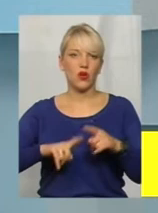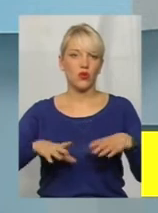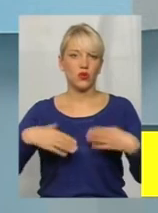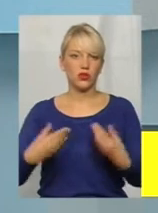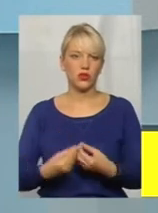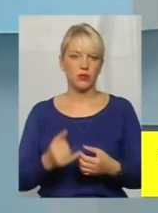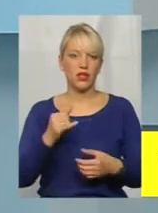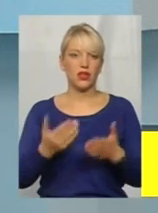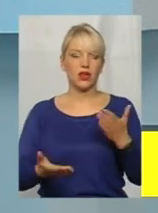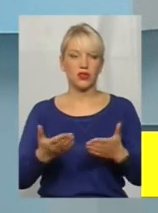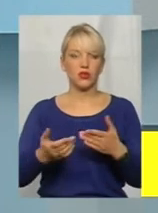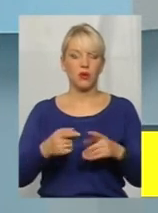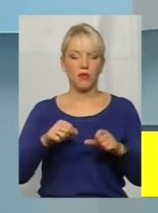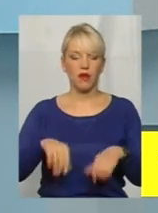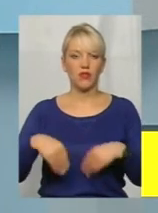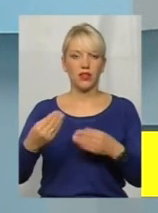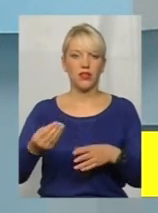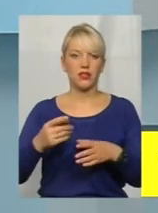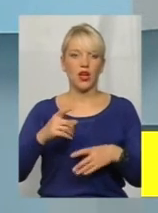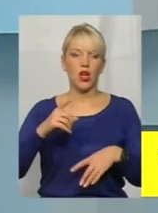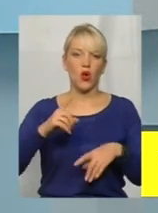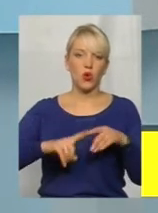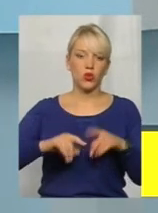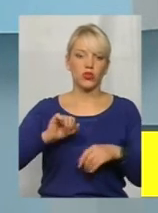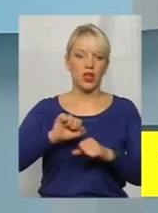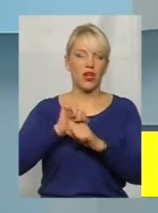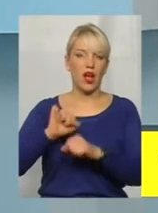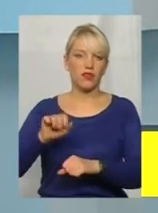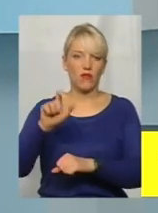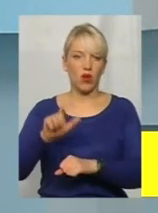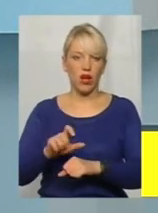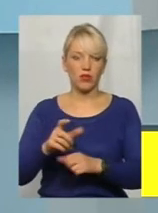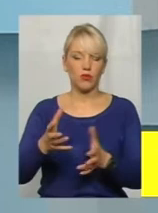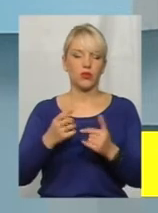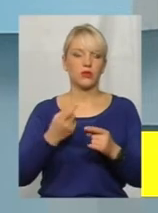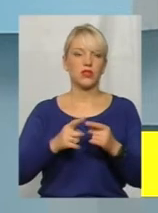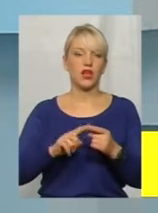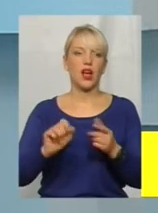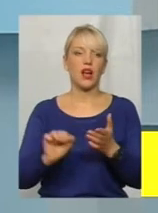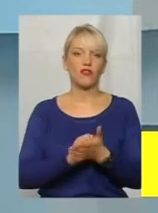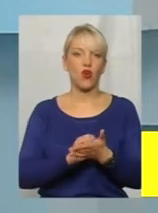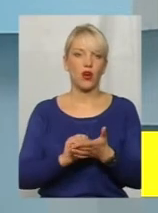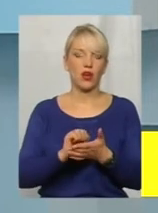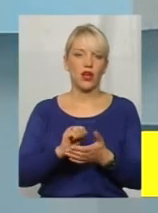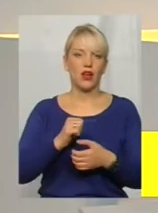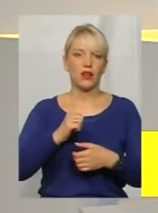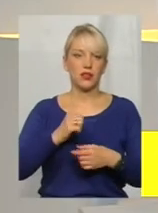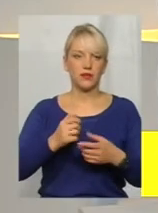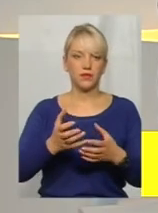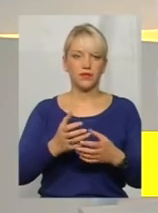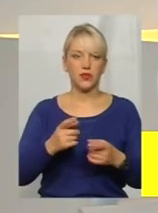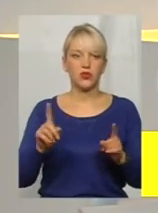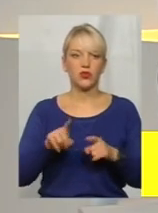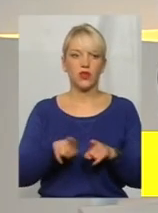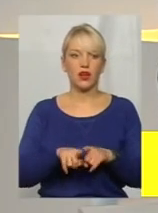таке право надається родичам, адвокатам про отримання даної документації, то через адвокатські запити. А дуже коротко, що